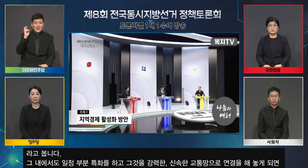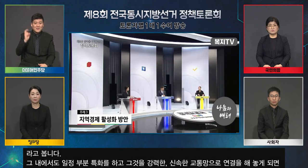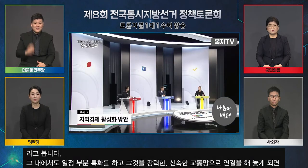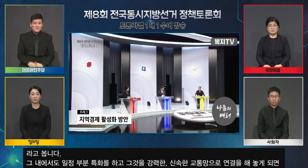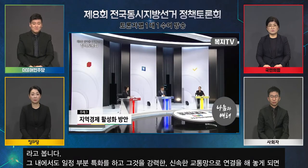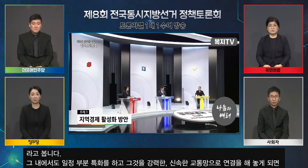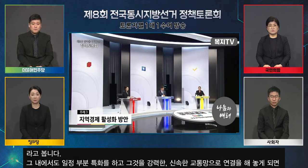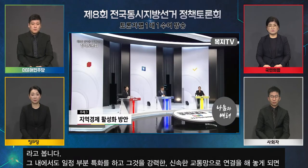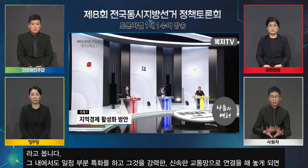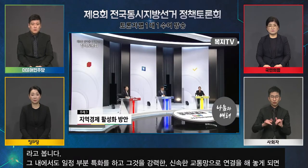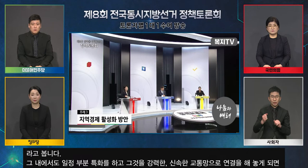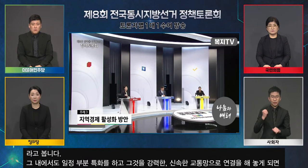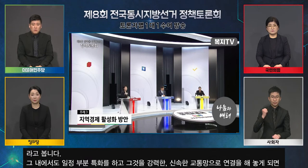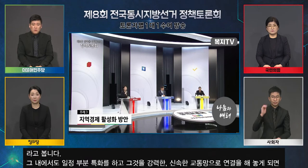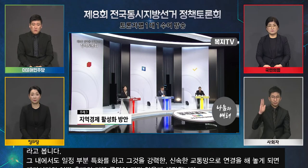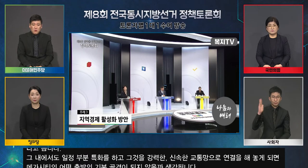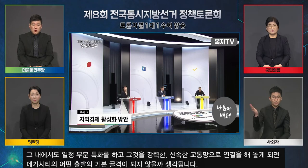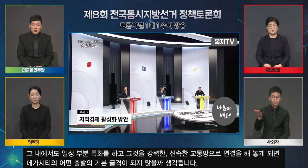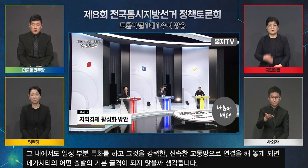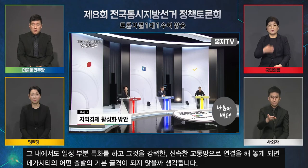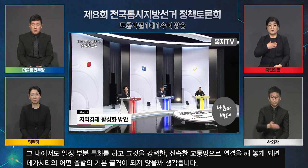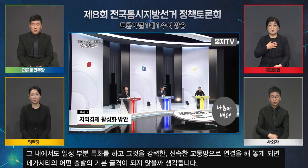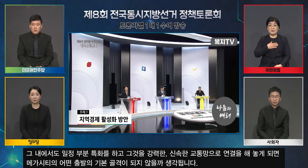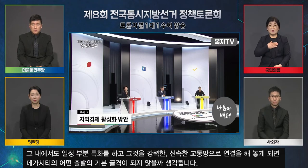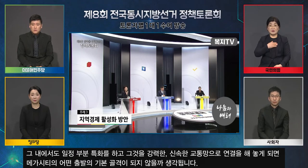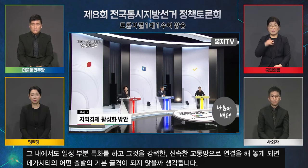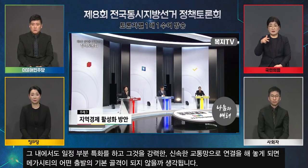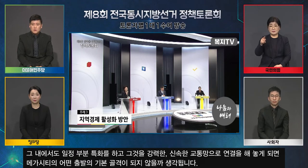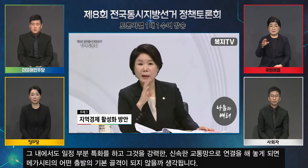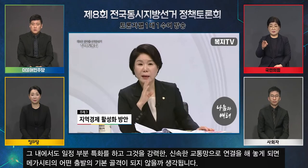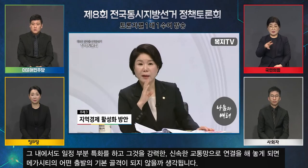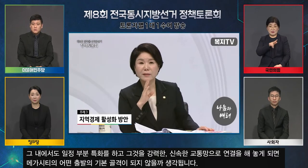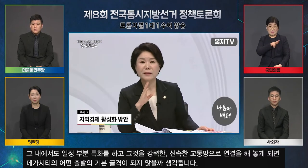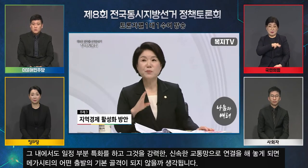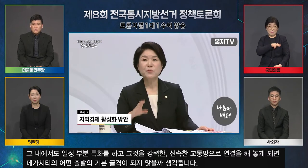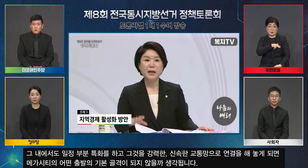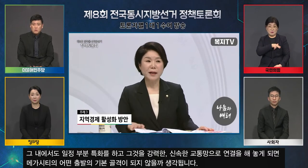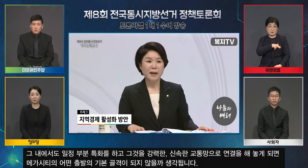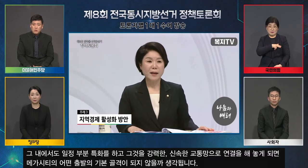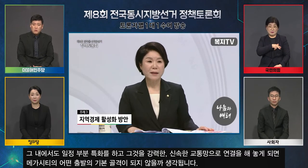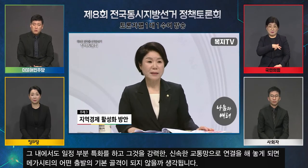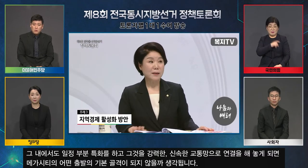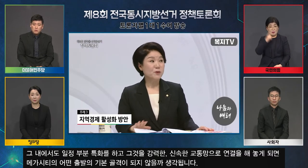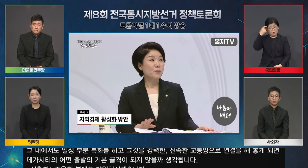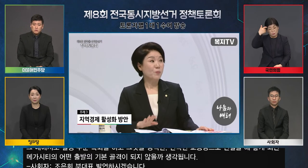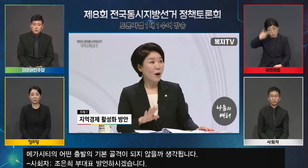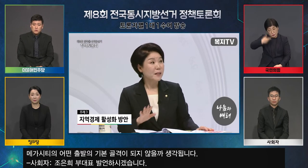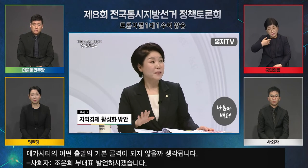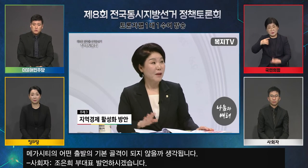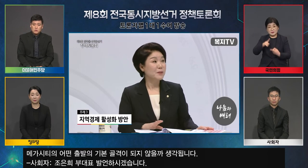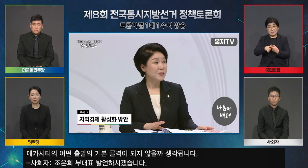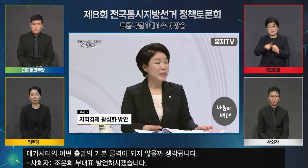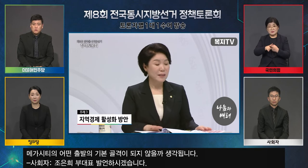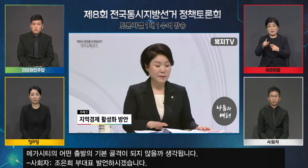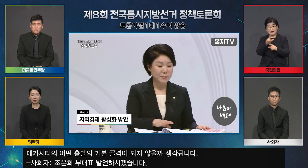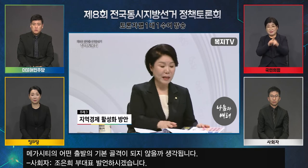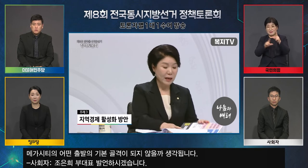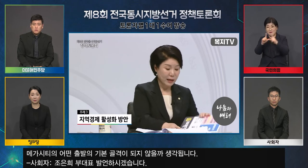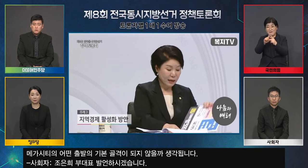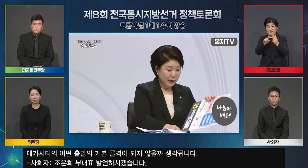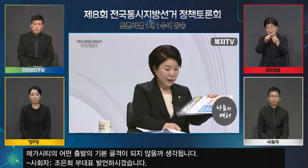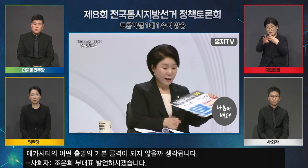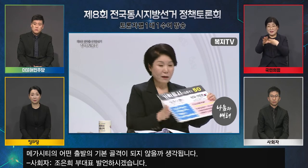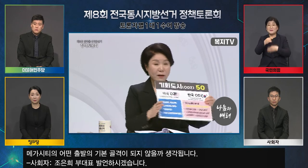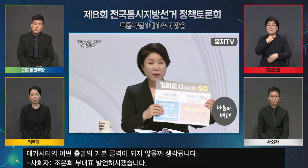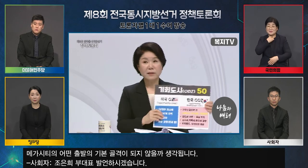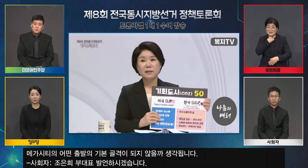조은희 부대표 발언하시겠습니다. 제가 장혜영 의원님의 질문에 제가 좀 보완해서 답을 드리겠습니다.